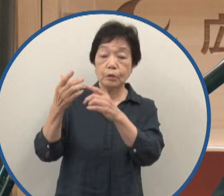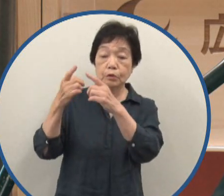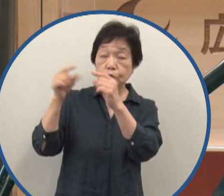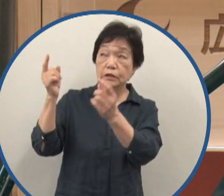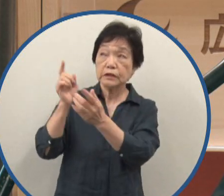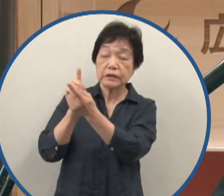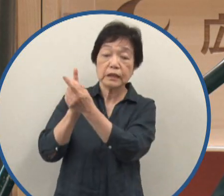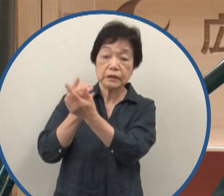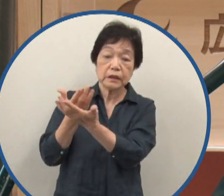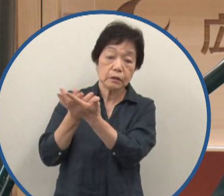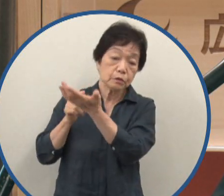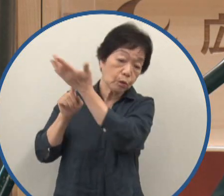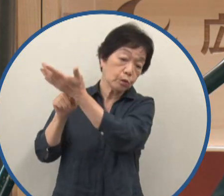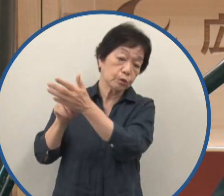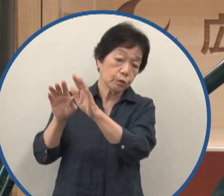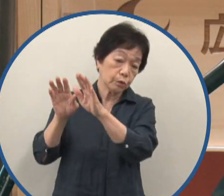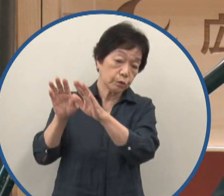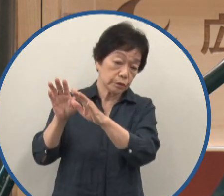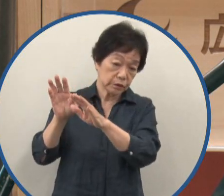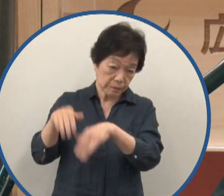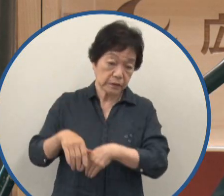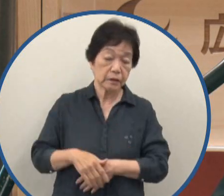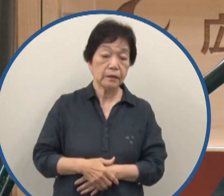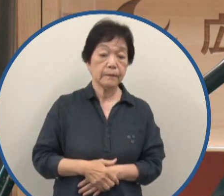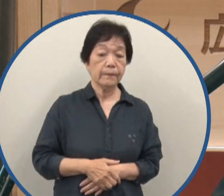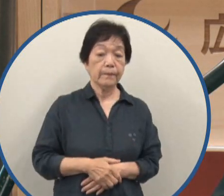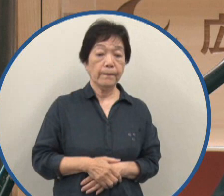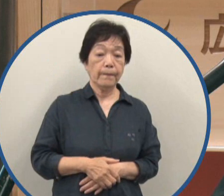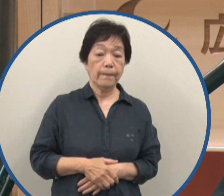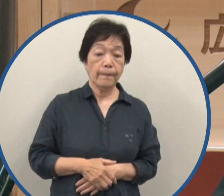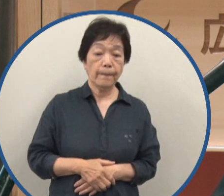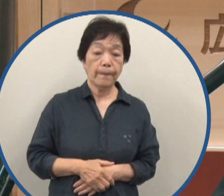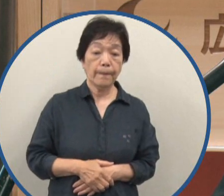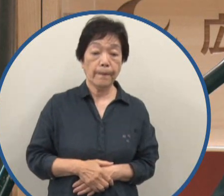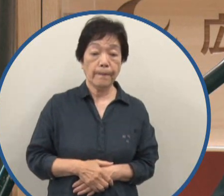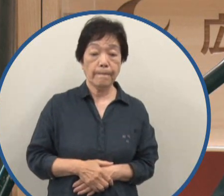まあ、要請をするということにしたということです。